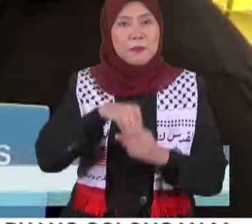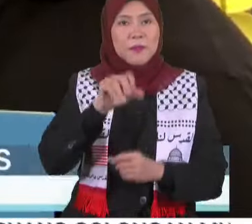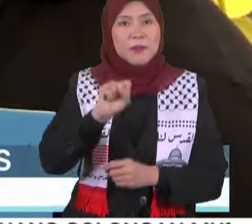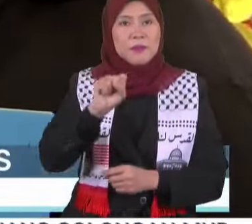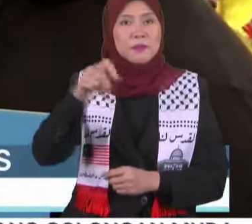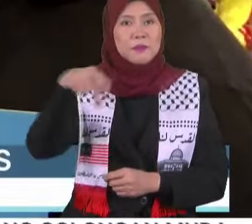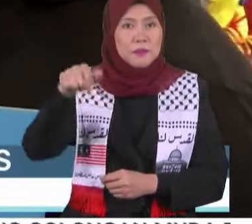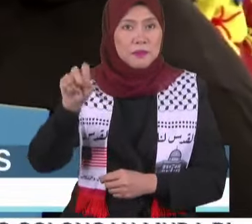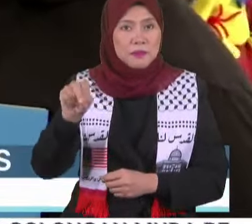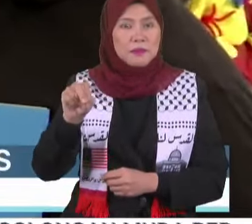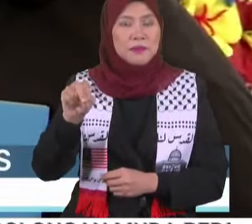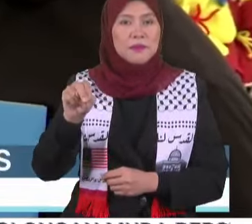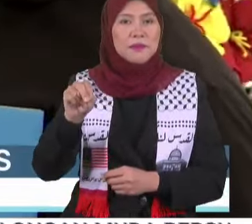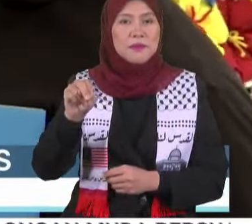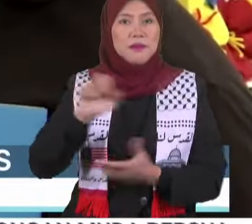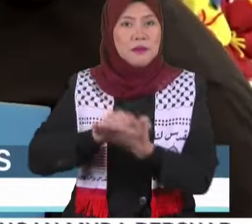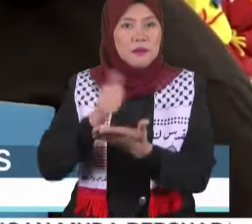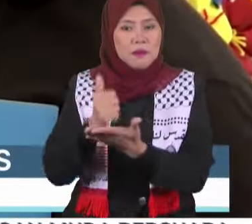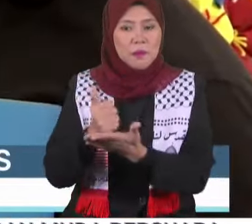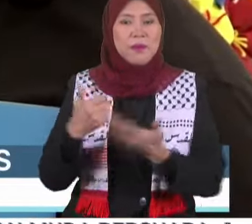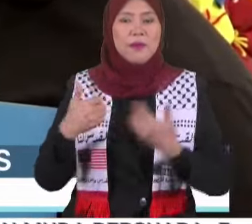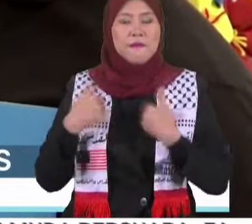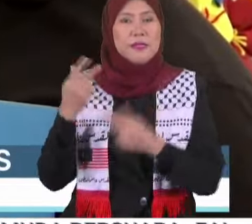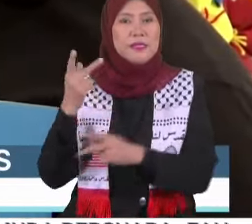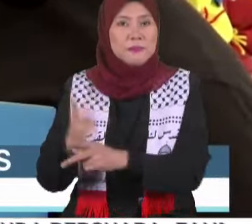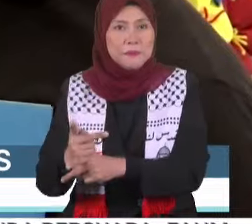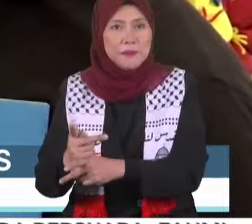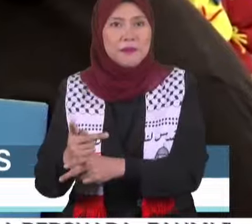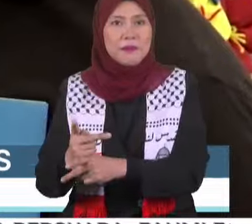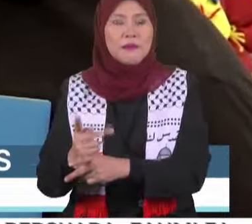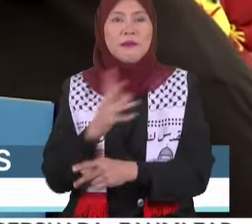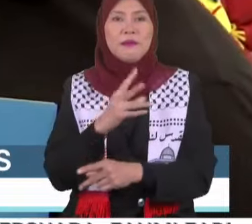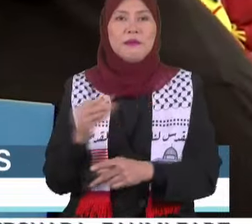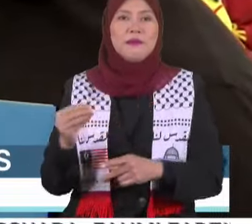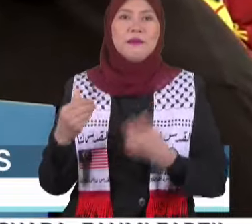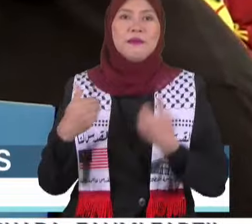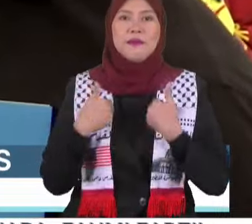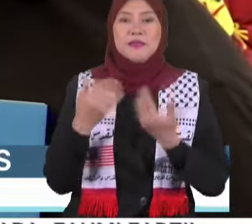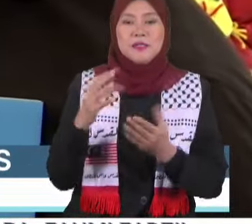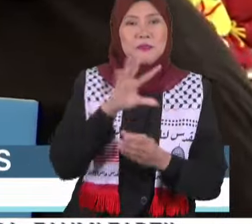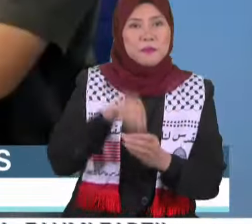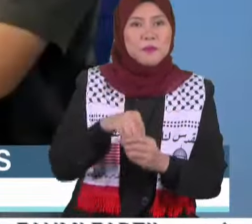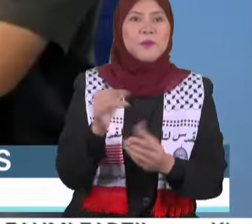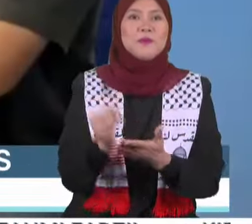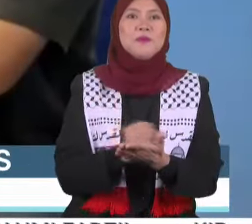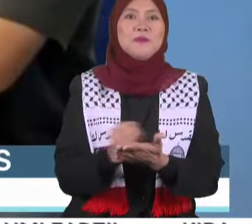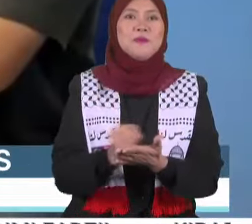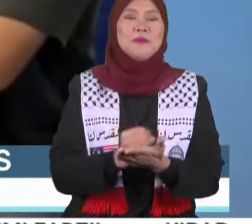SSPN Prime ni dia ada simpanan, lepas tu dia ada bagi dividen kompetitif dan ada takaful.